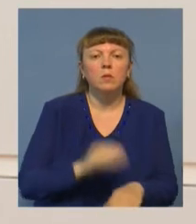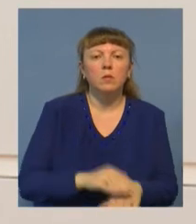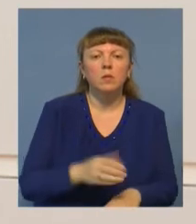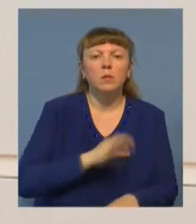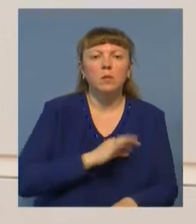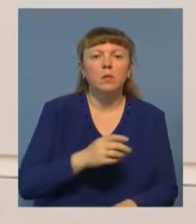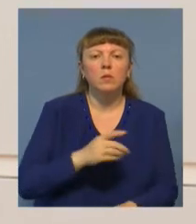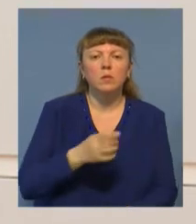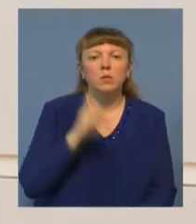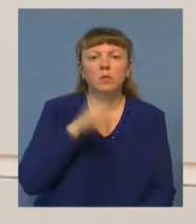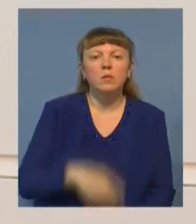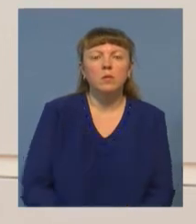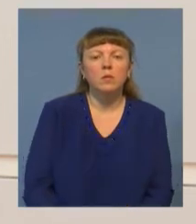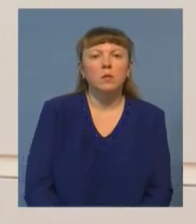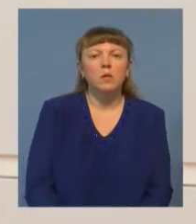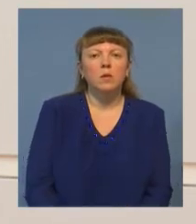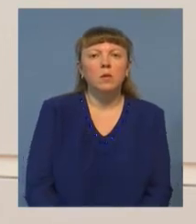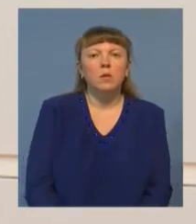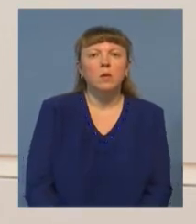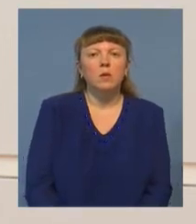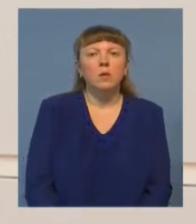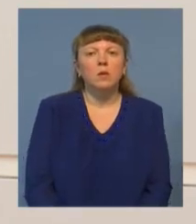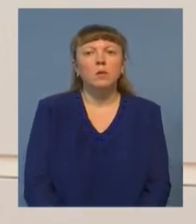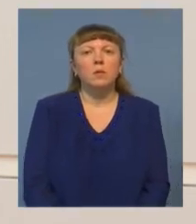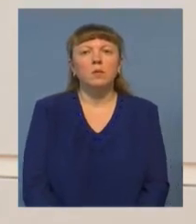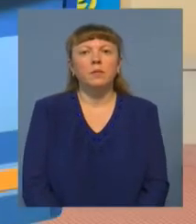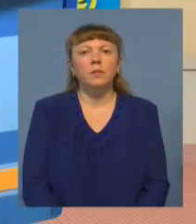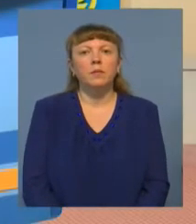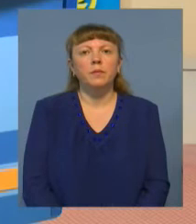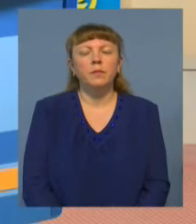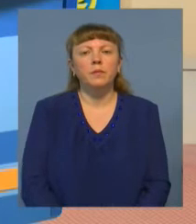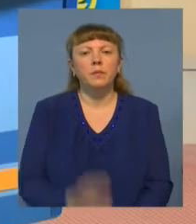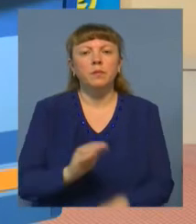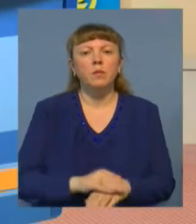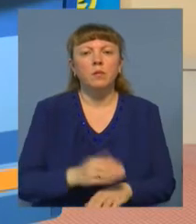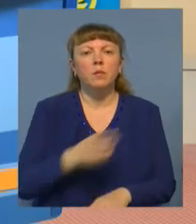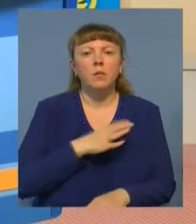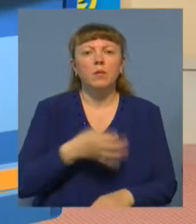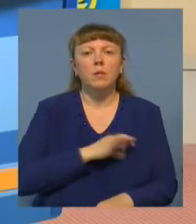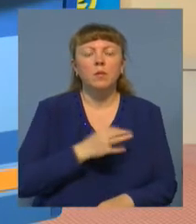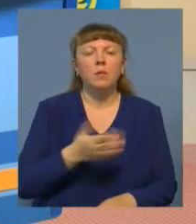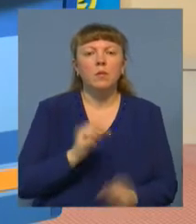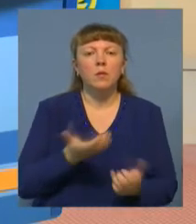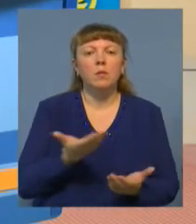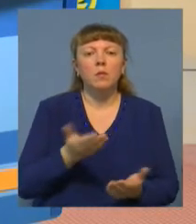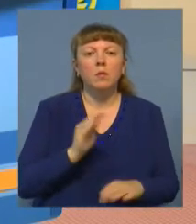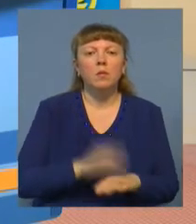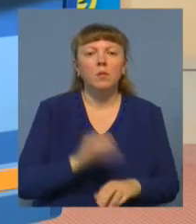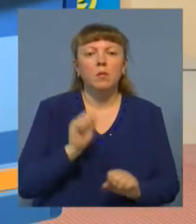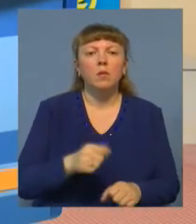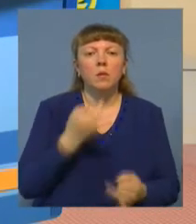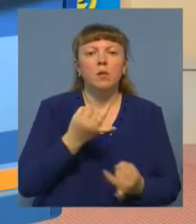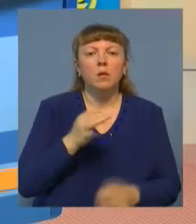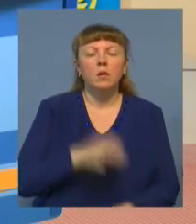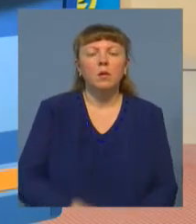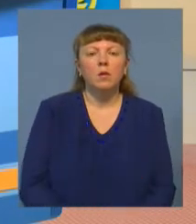имеющих юридическое значение. Какие еще факты, имеющие юридическое значение, вот можно сегодня об установлении каких фактов можно еще